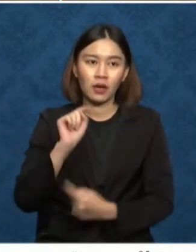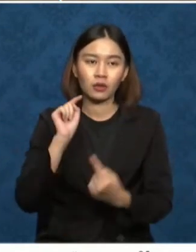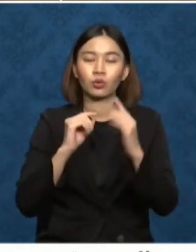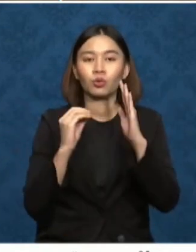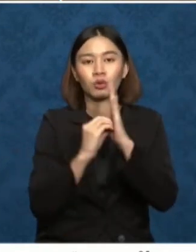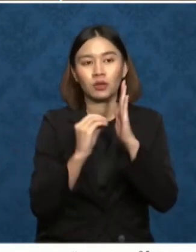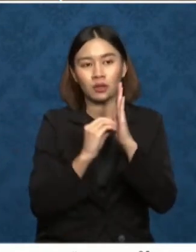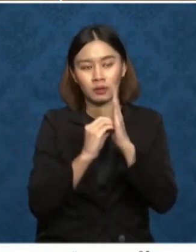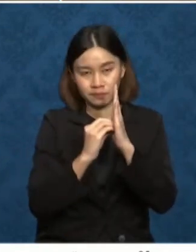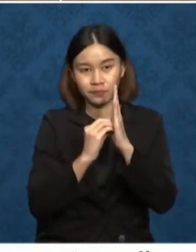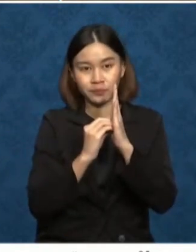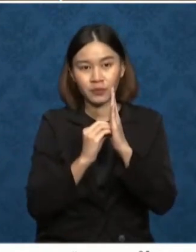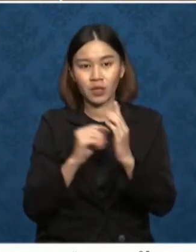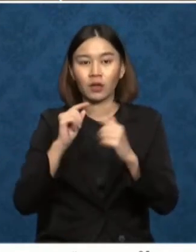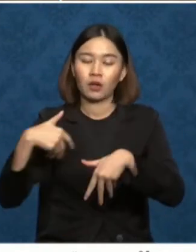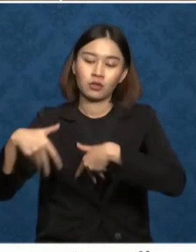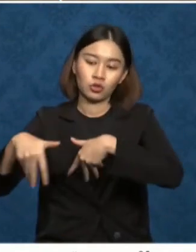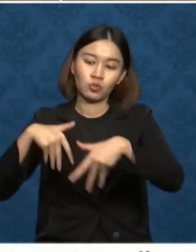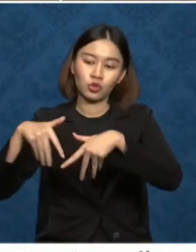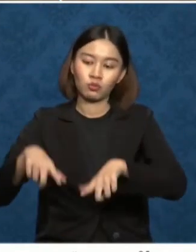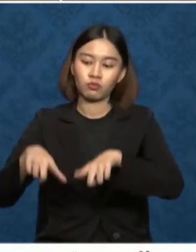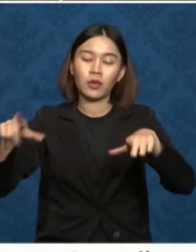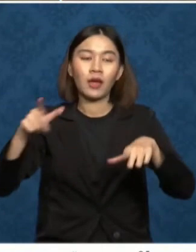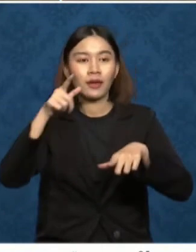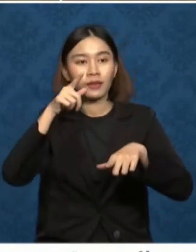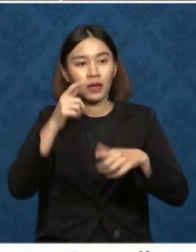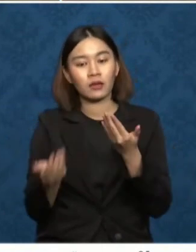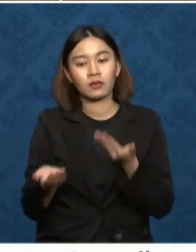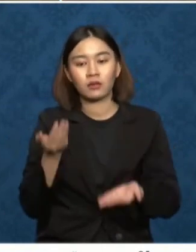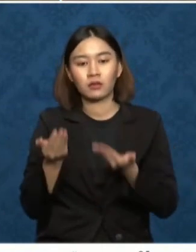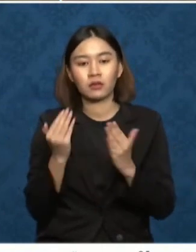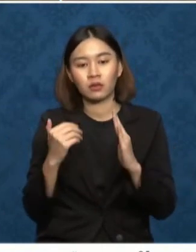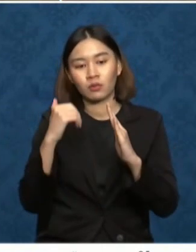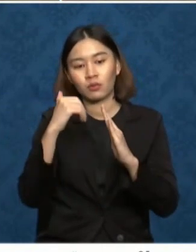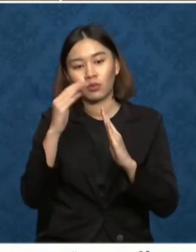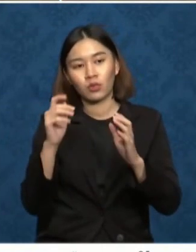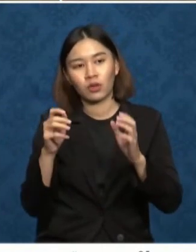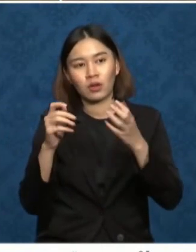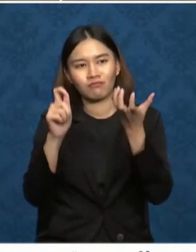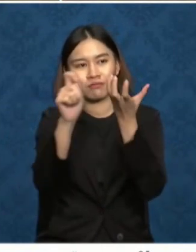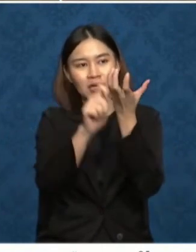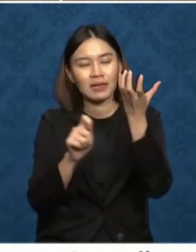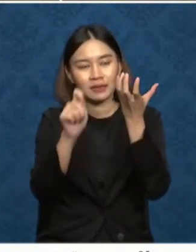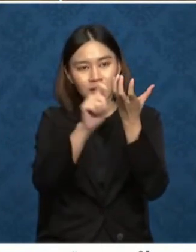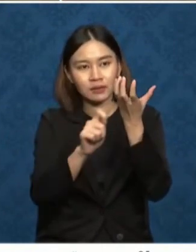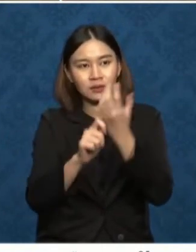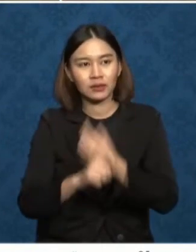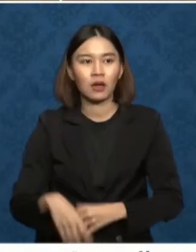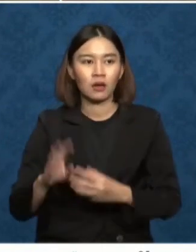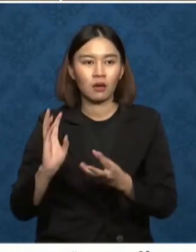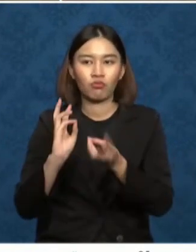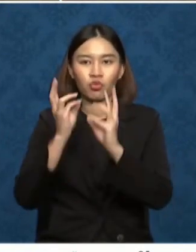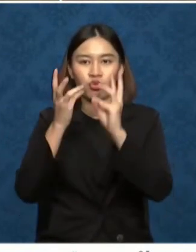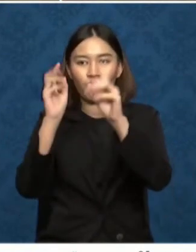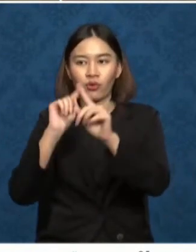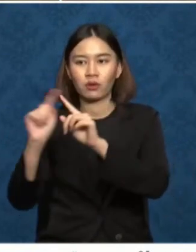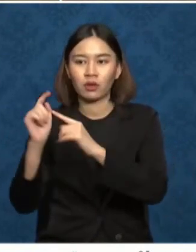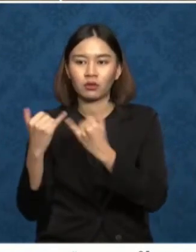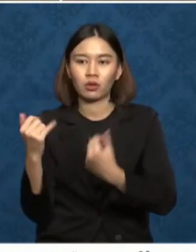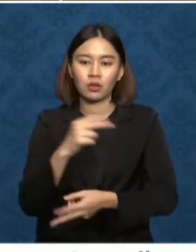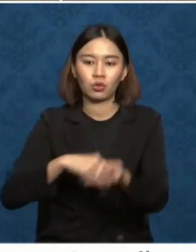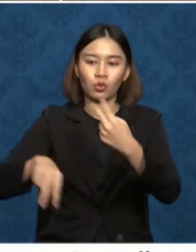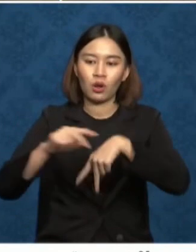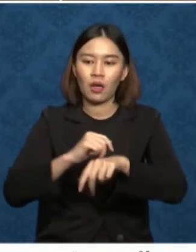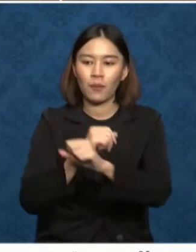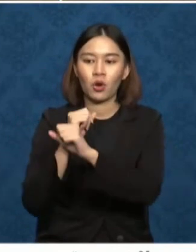ทมในชุมชนขนาดใหญ่หรือแม้แต่ในภูมิภาคเอเชียแหล่งมลพิษทางอากาศยังไม่สามารถจะควบคุม